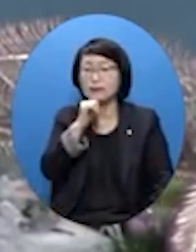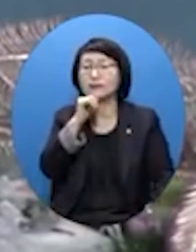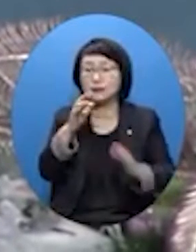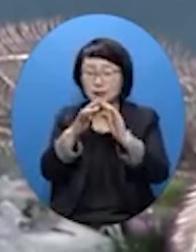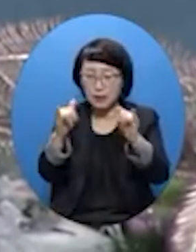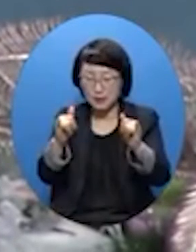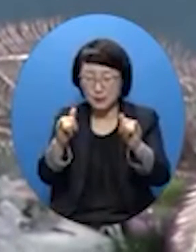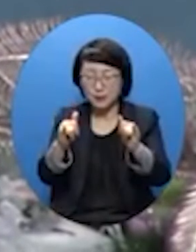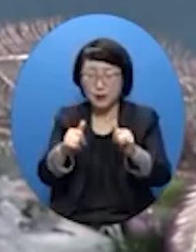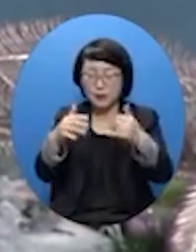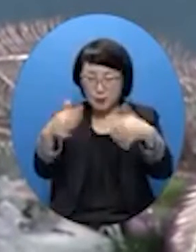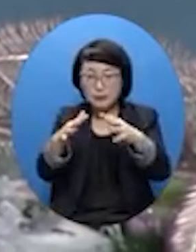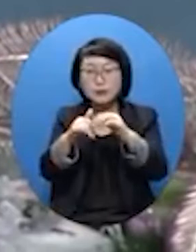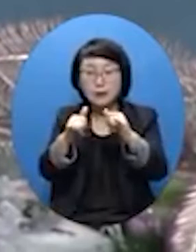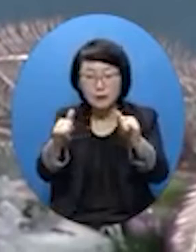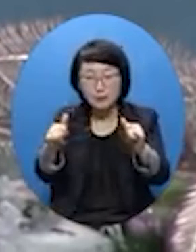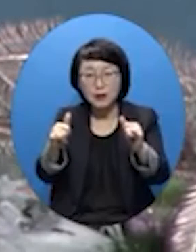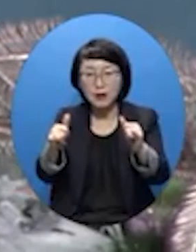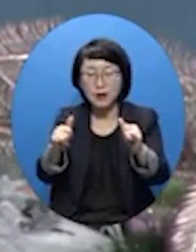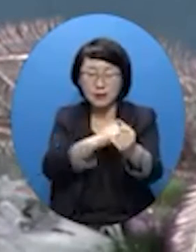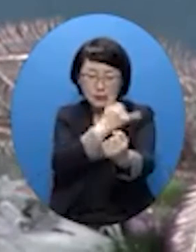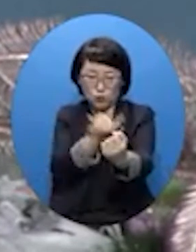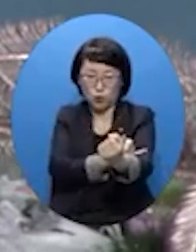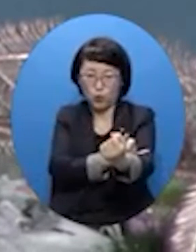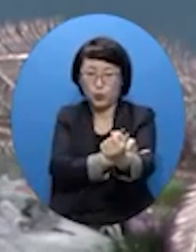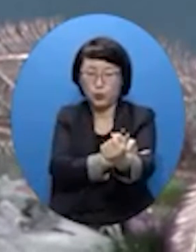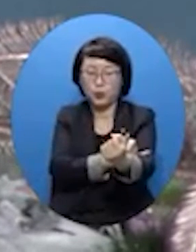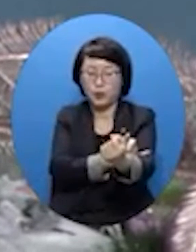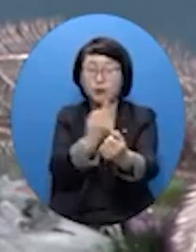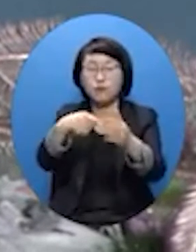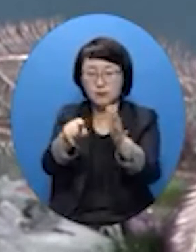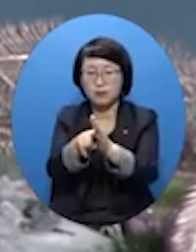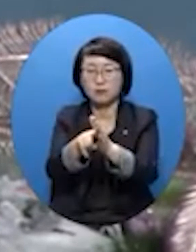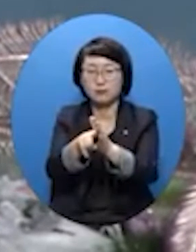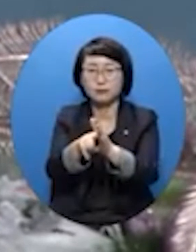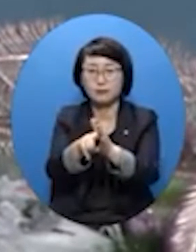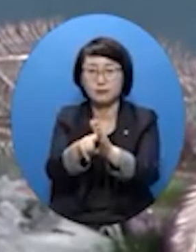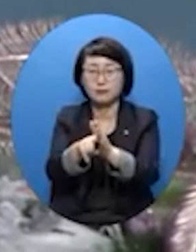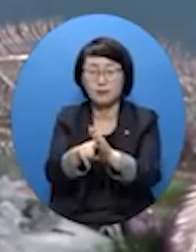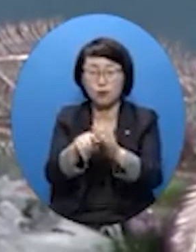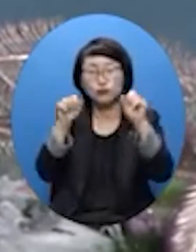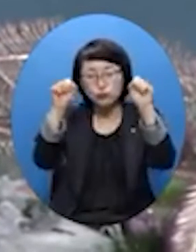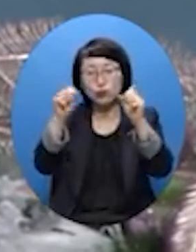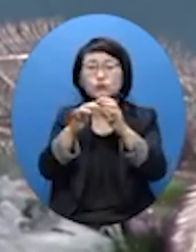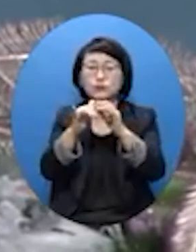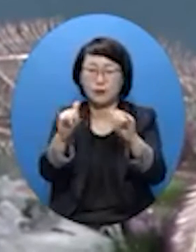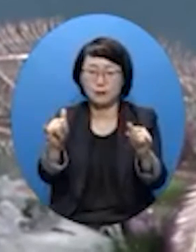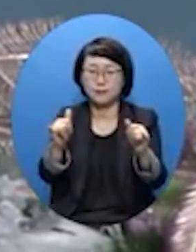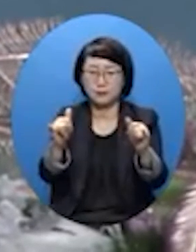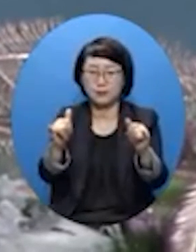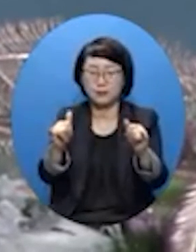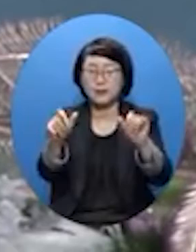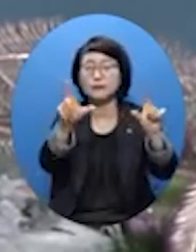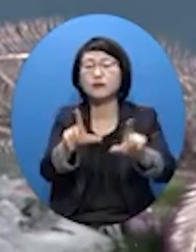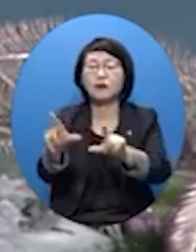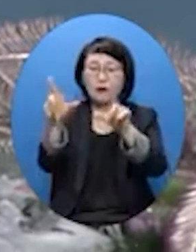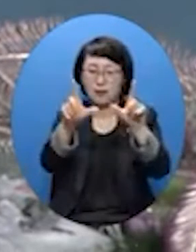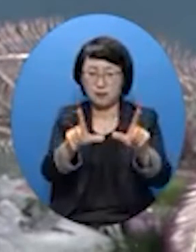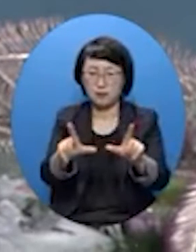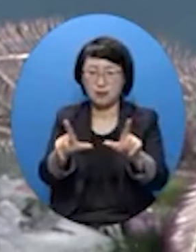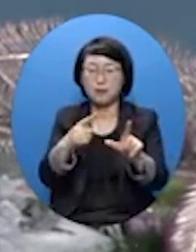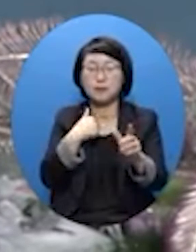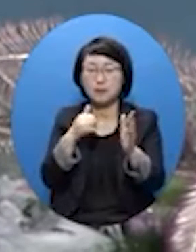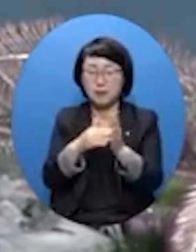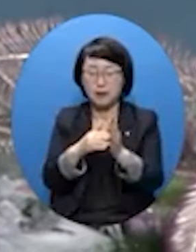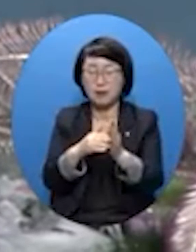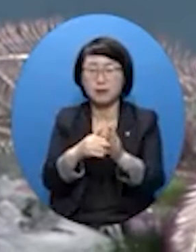사회적 약자들, 인권을 보장받지 못한 사람들을 위한 인권운동가로 살면서 주님께